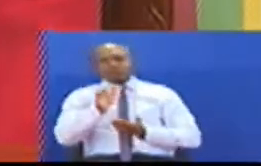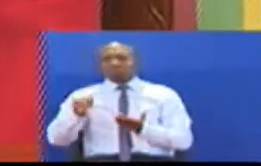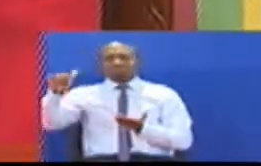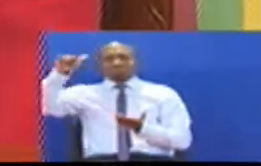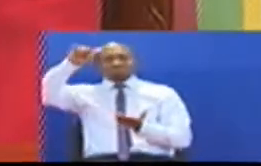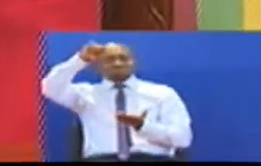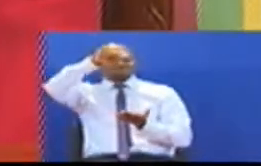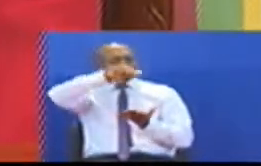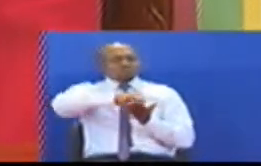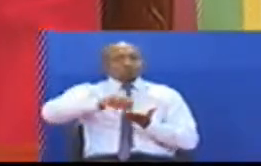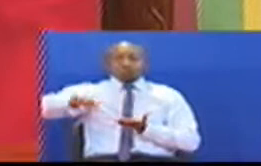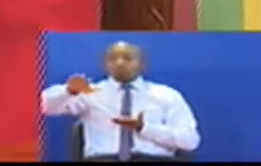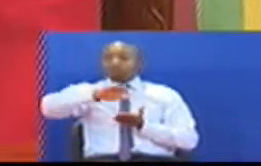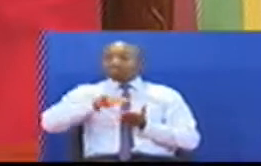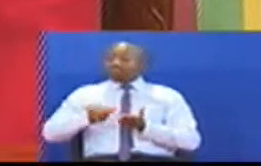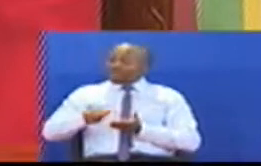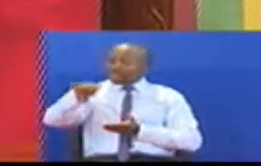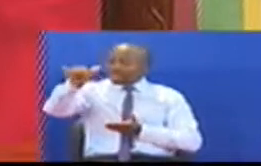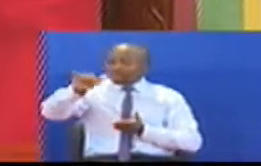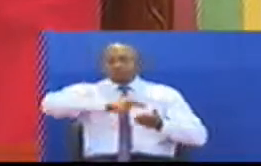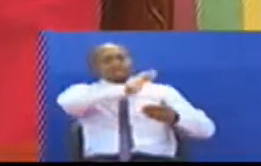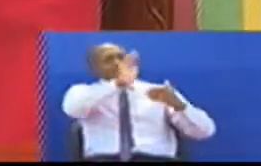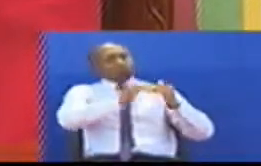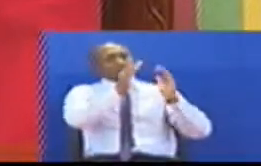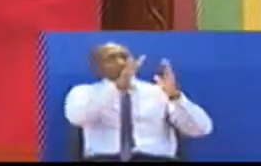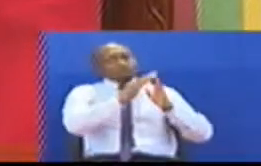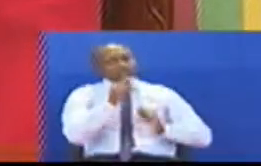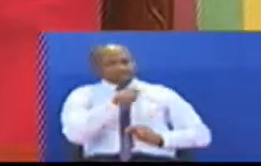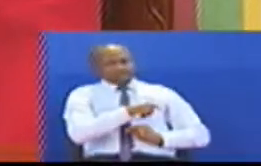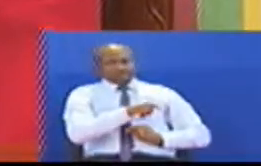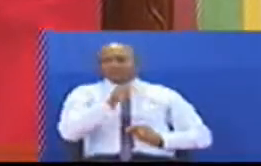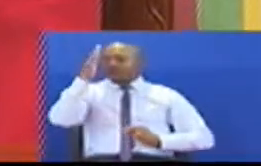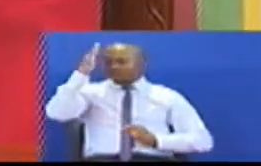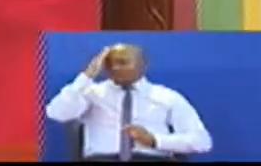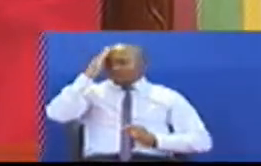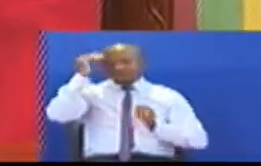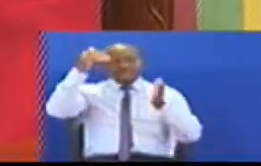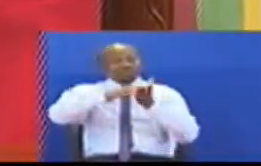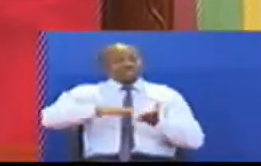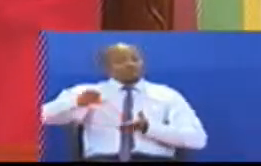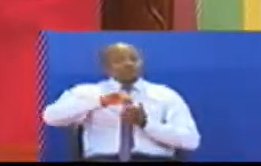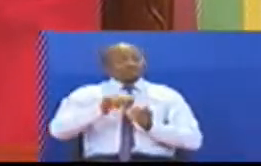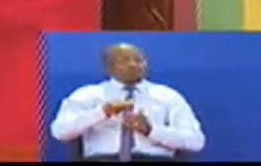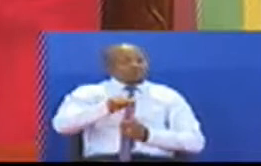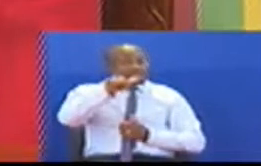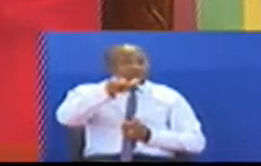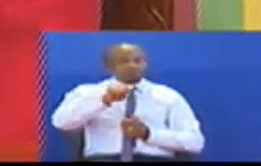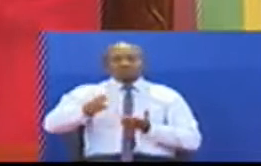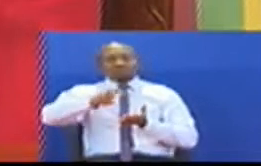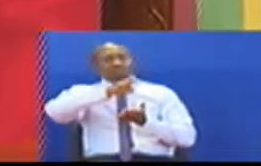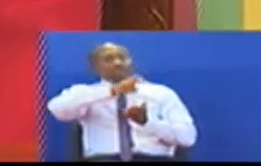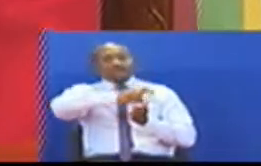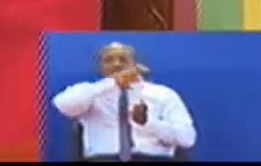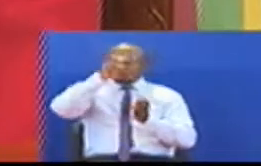nje wanarudi nyumbani. Anajua akifika airport anaita uba yake, anaenda kwake kwenda labda